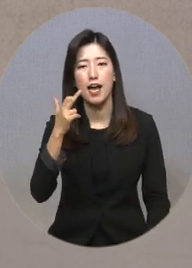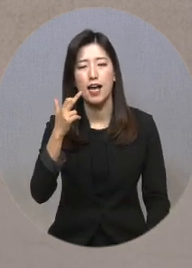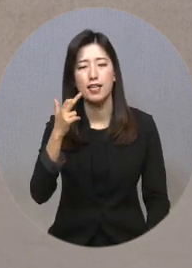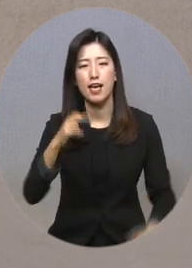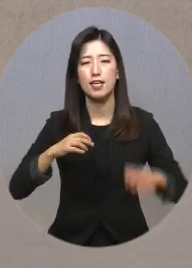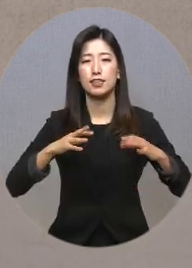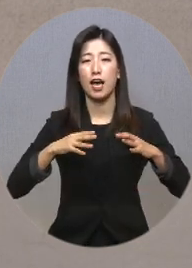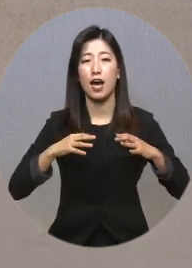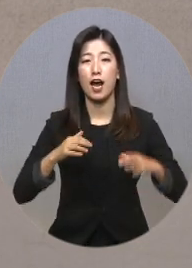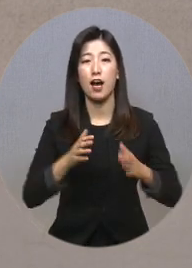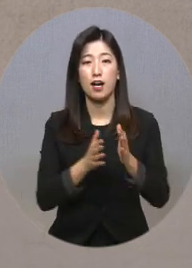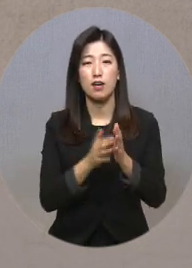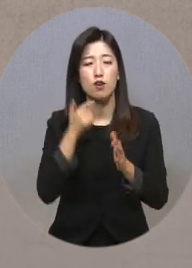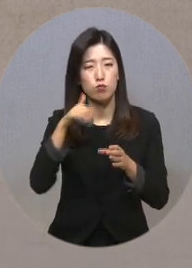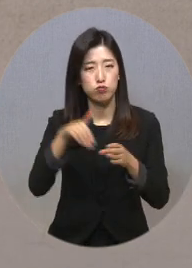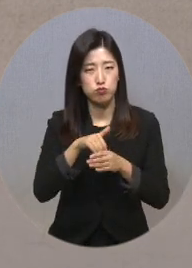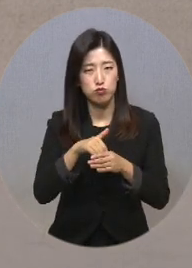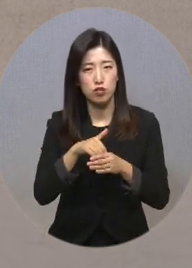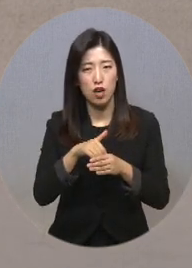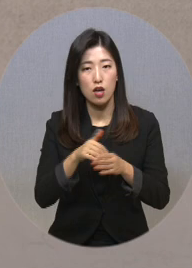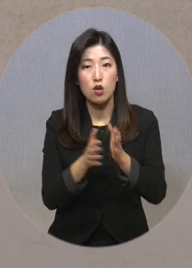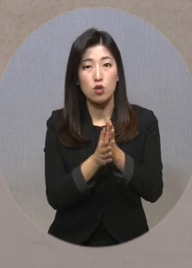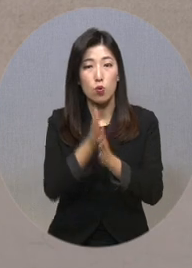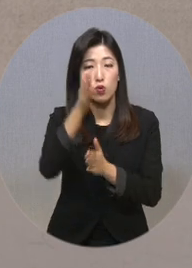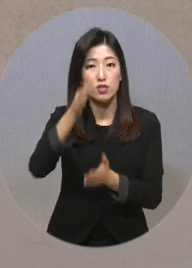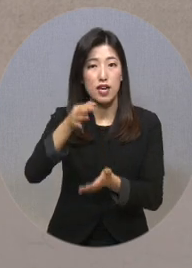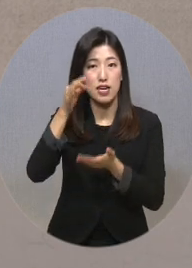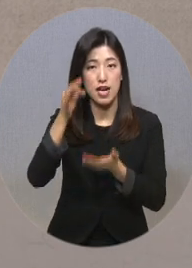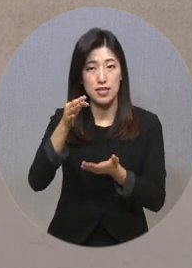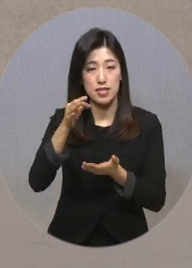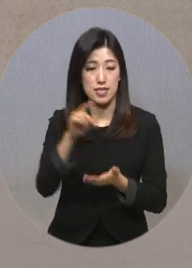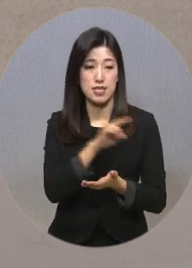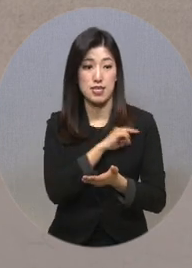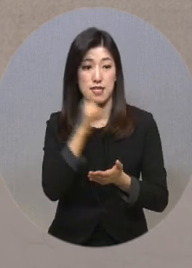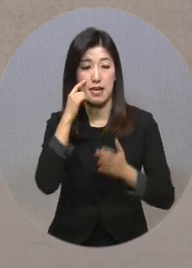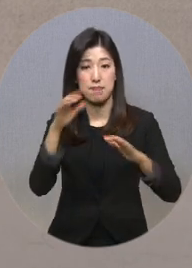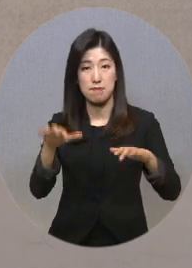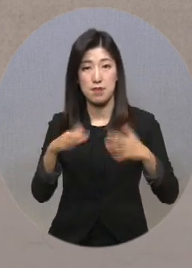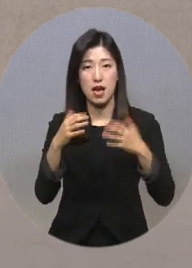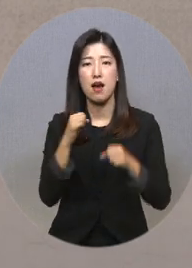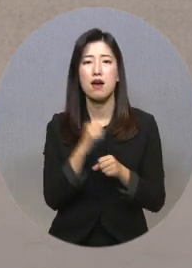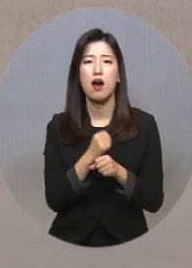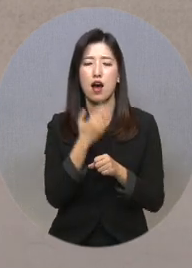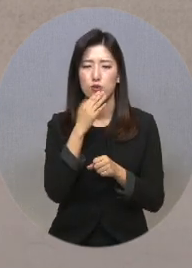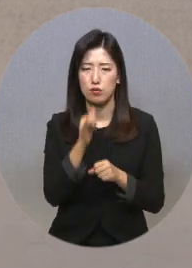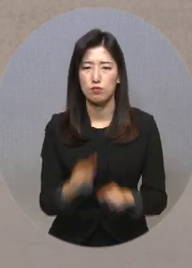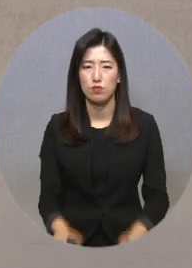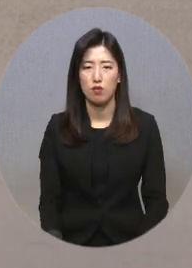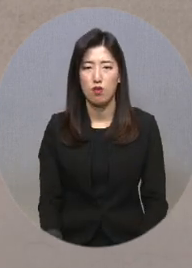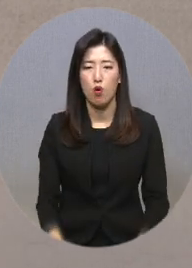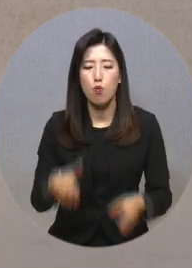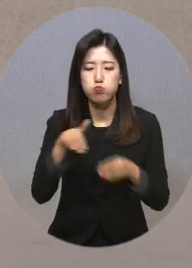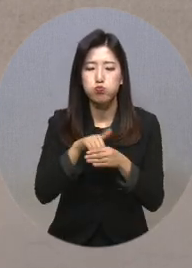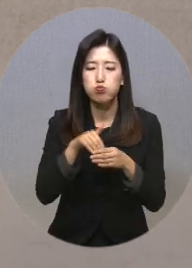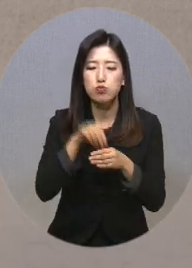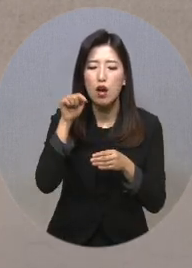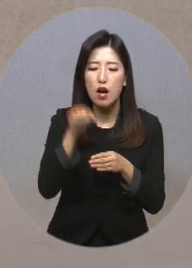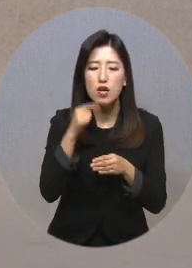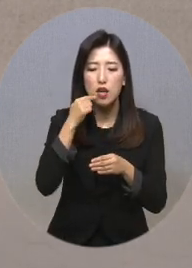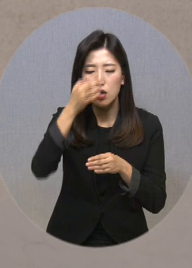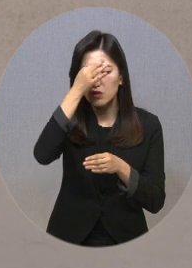요소고 도시 가치를 높이는데 그것만큼 상당한 영향력을 미치는 것이 없습니다.